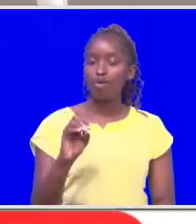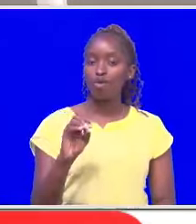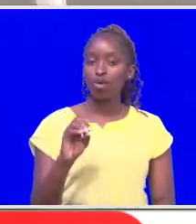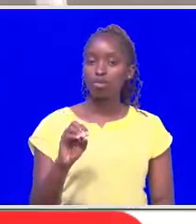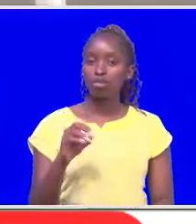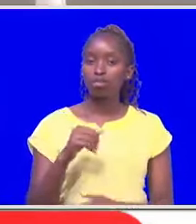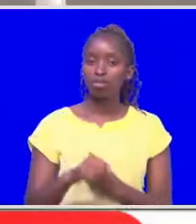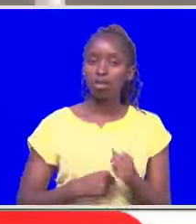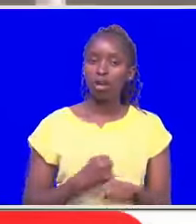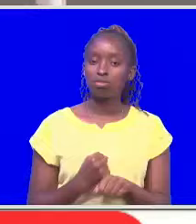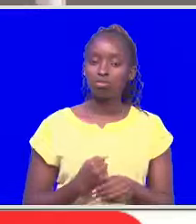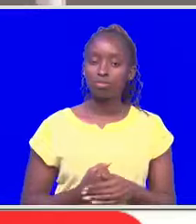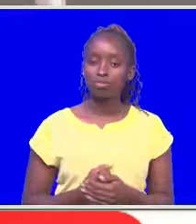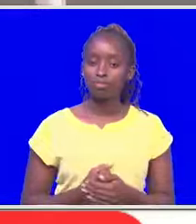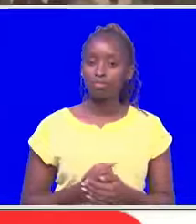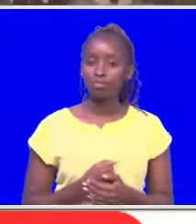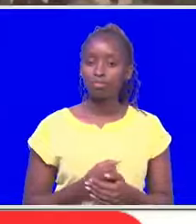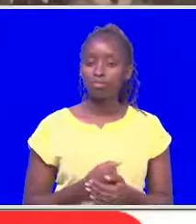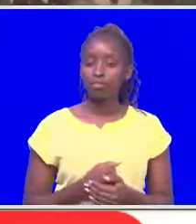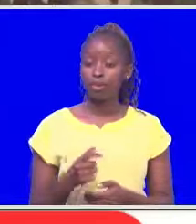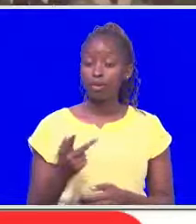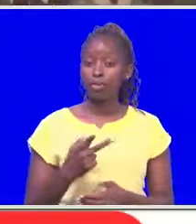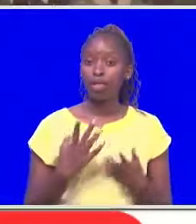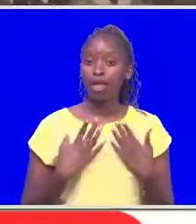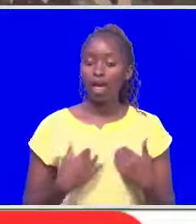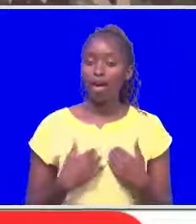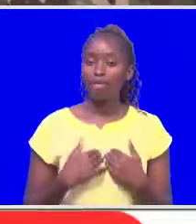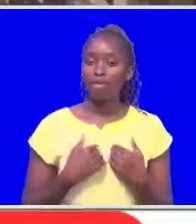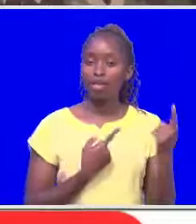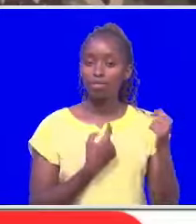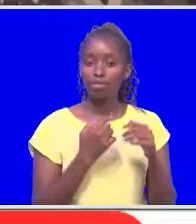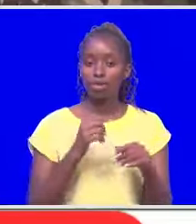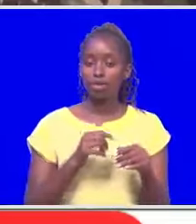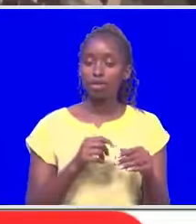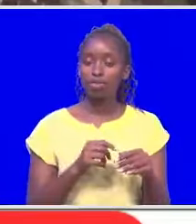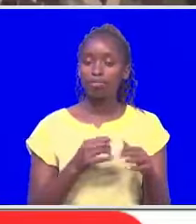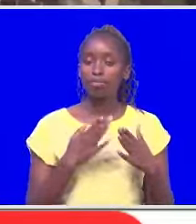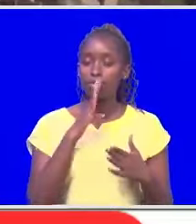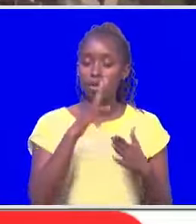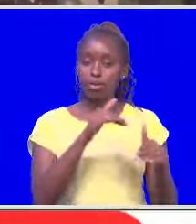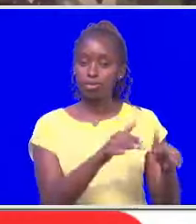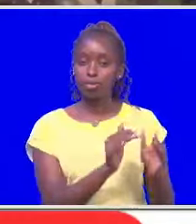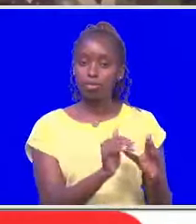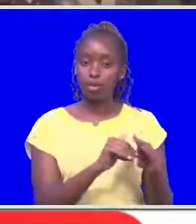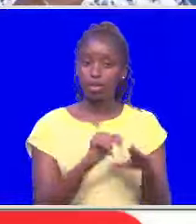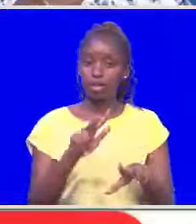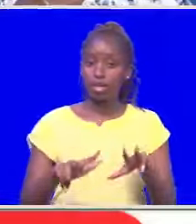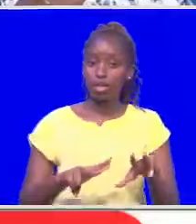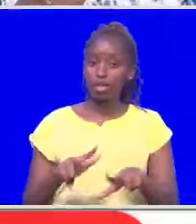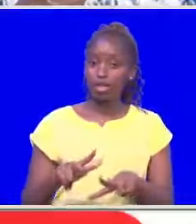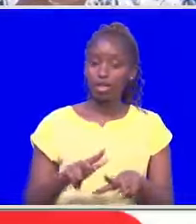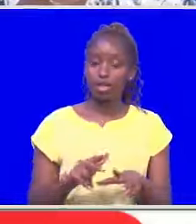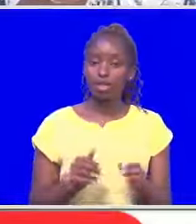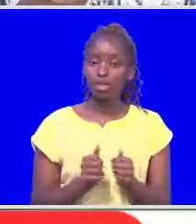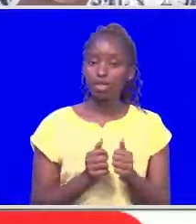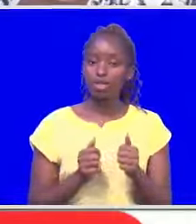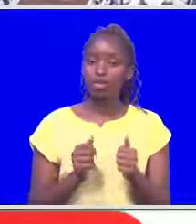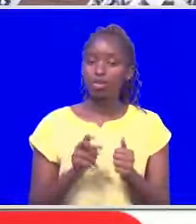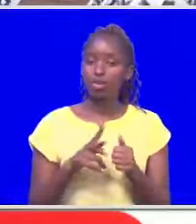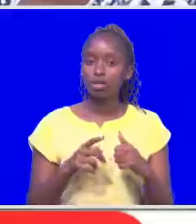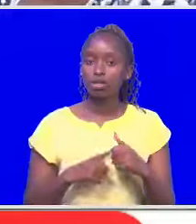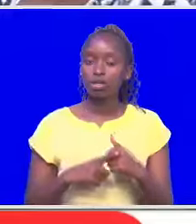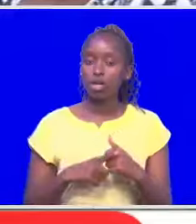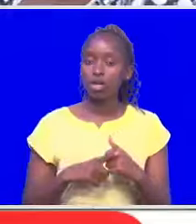na Sajenti Mkuu Kinywa Mureithi wanatarajiwa kuzikwa Kirinyaga tarehe 25 na 26 mwezi huu. Familia zote zitapata